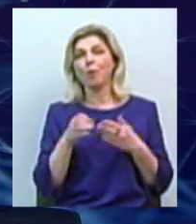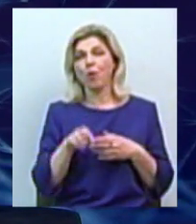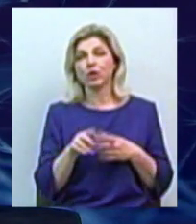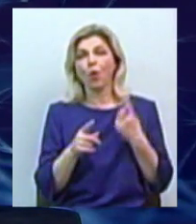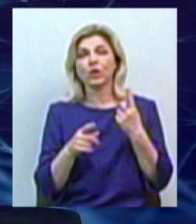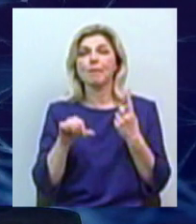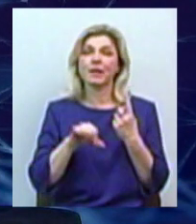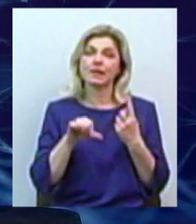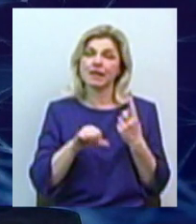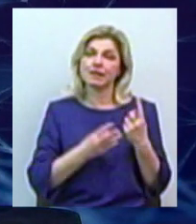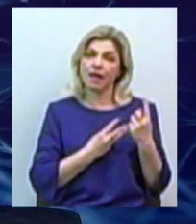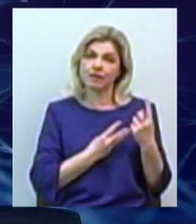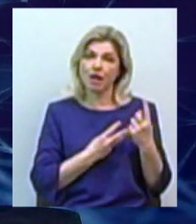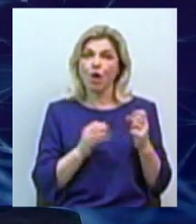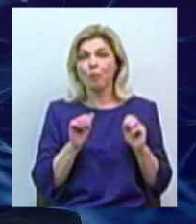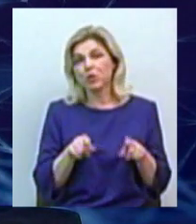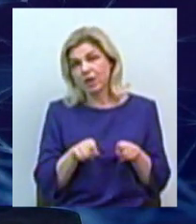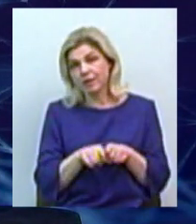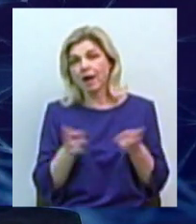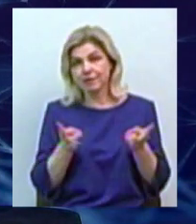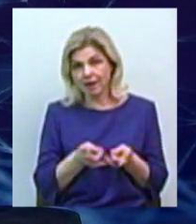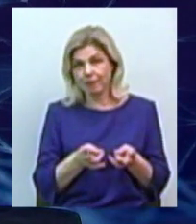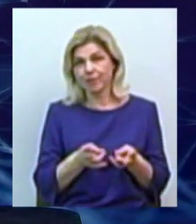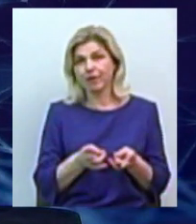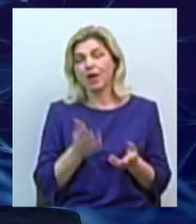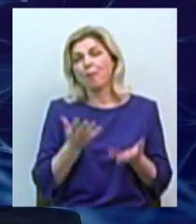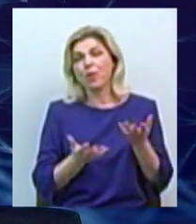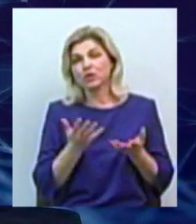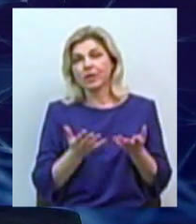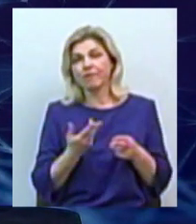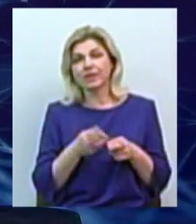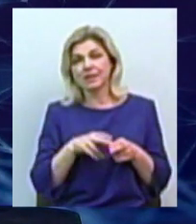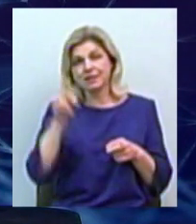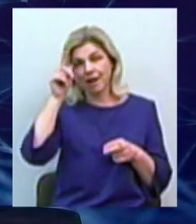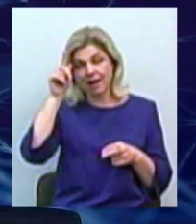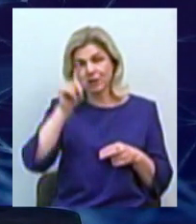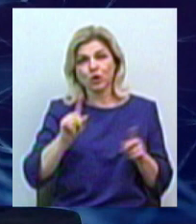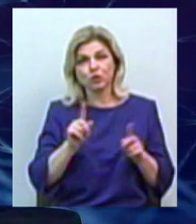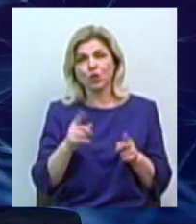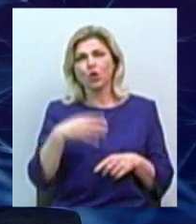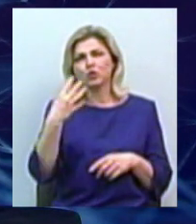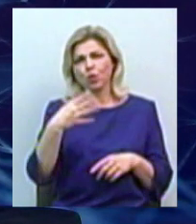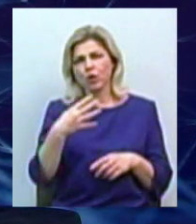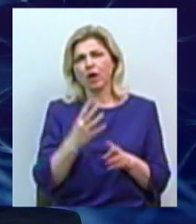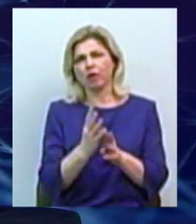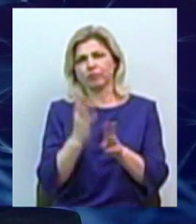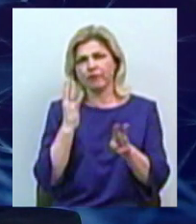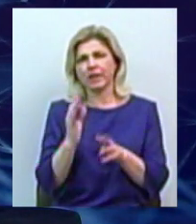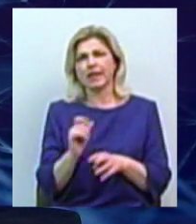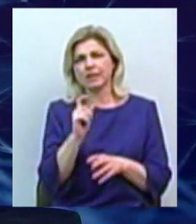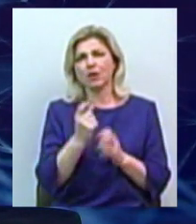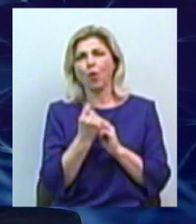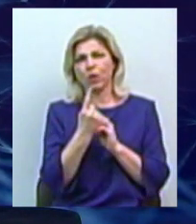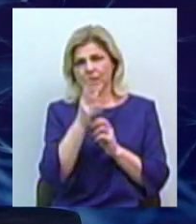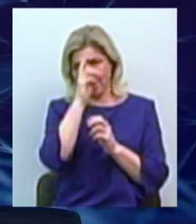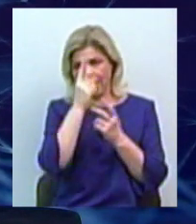претендент. А можливо, це так і треба було. Можливо, ті казки про те, що стоїть 40 претендентів з 11 країн, це все